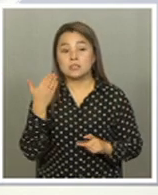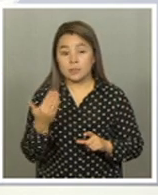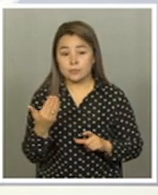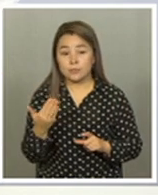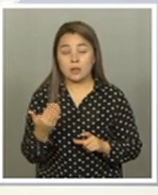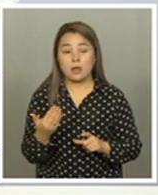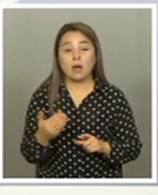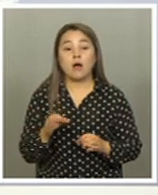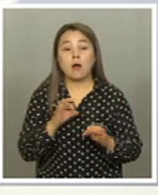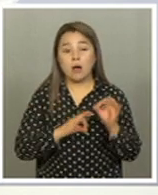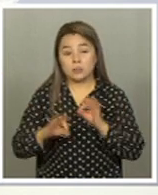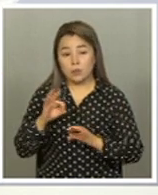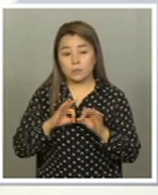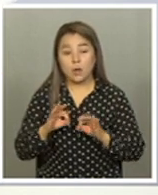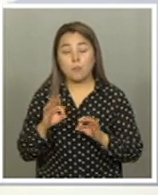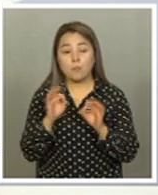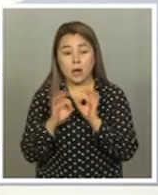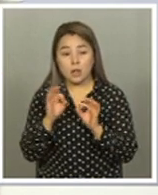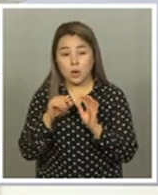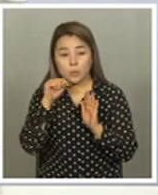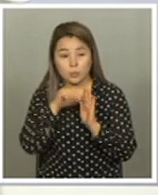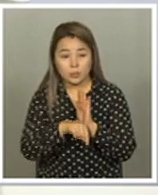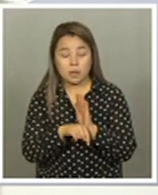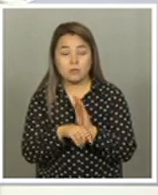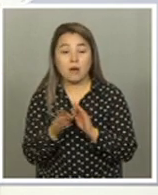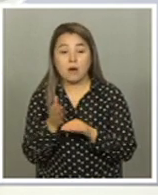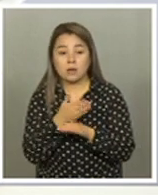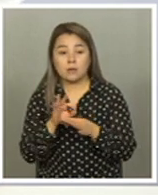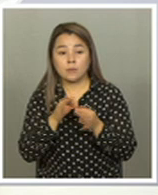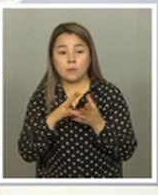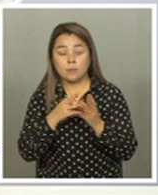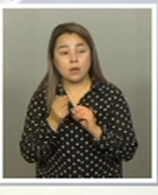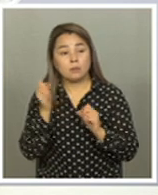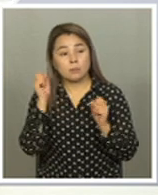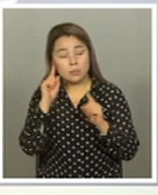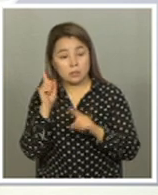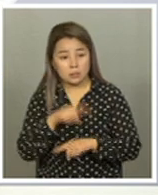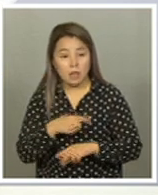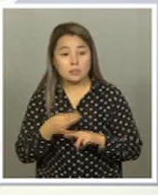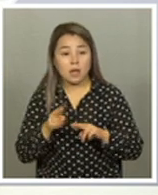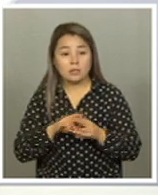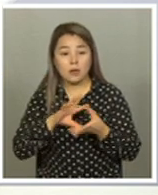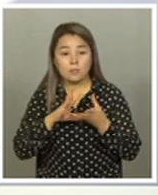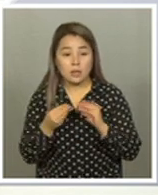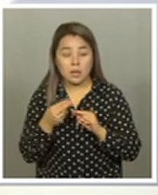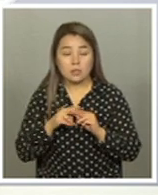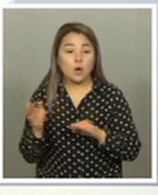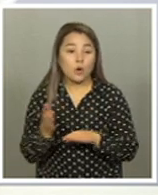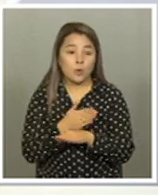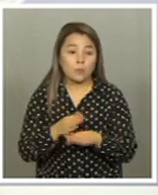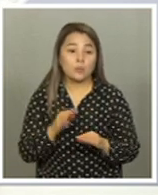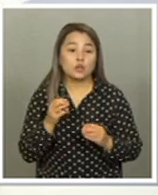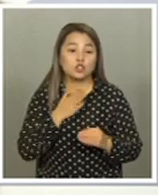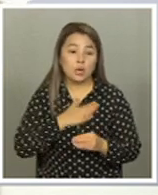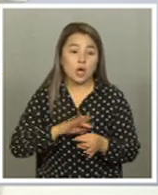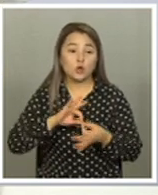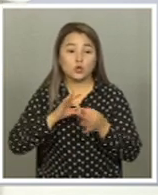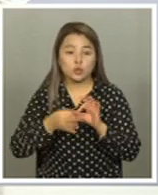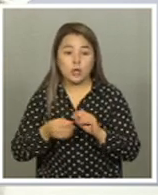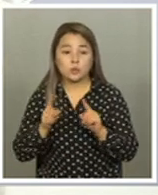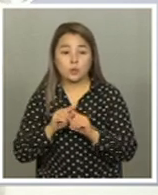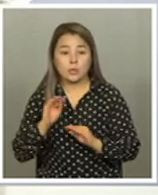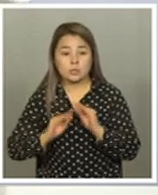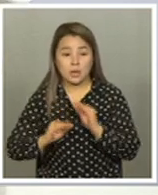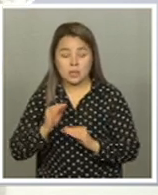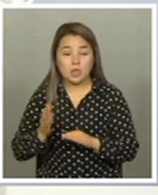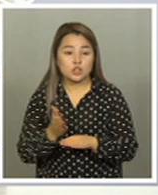мен молекулалардың айырмашылығын білдіңіздер. Заттардың құрамына қарай жай және күрделі заттарға